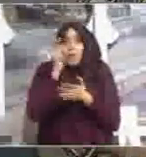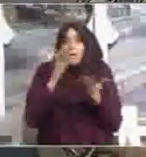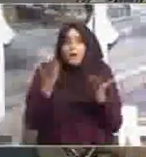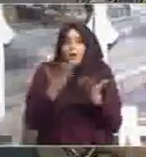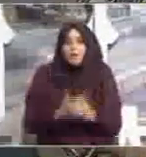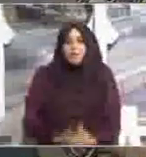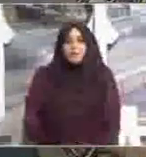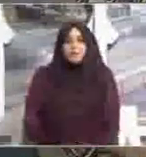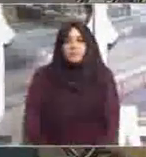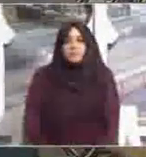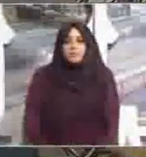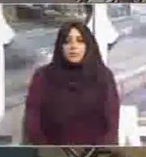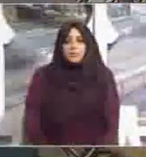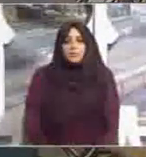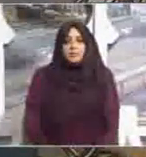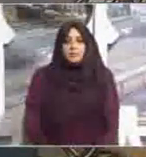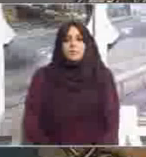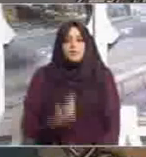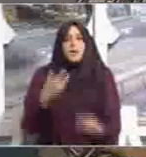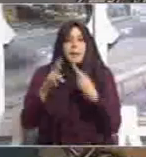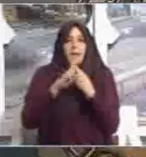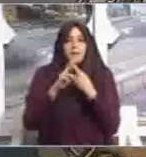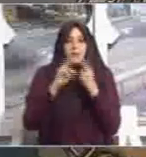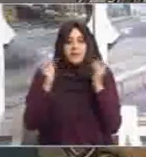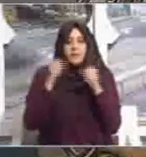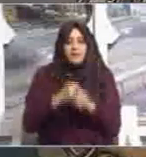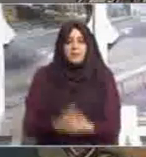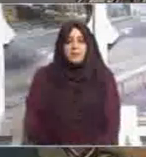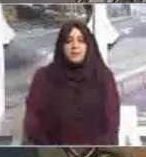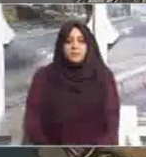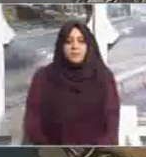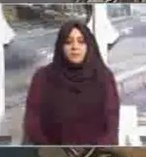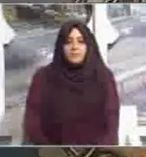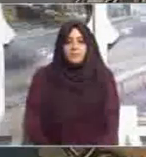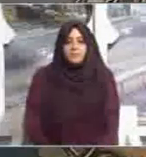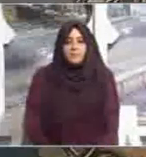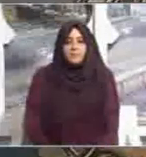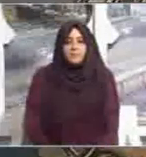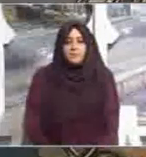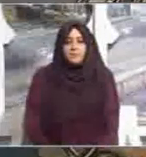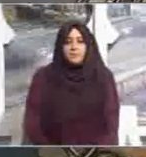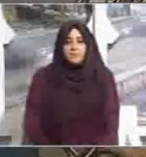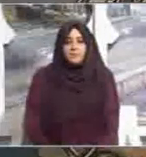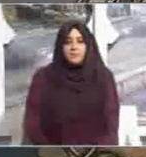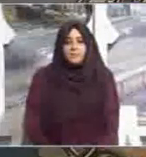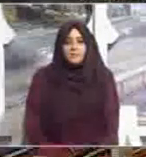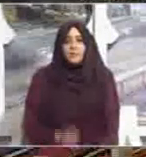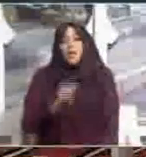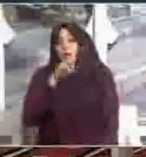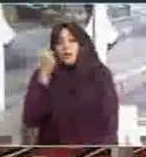نروح حتى عند واحد. طيب نجاوبك ان شاء الله. حنان من عنابة تفضلي. حنان